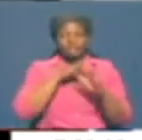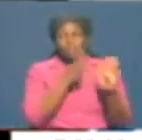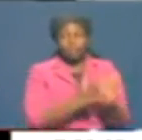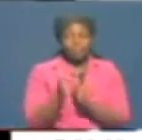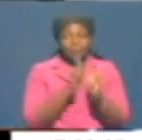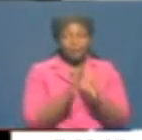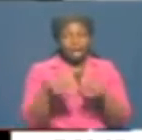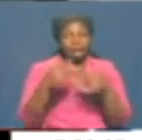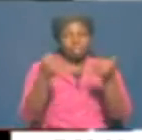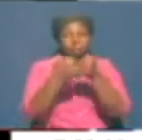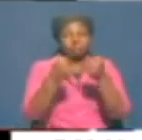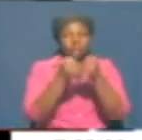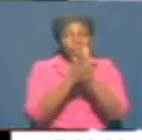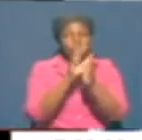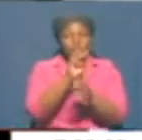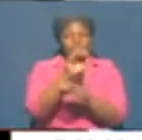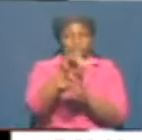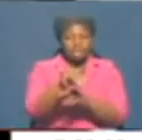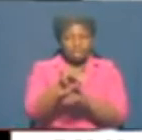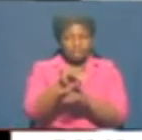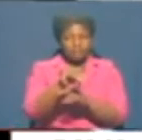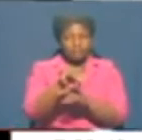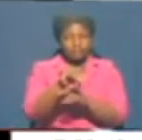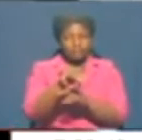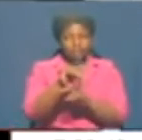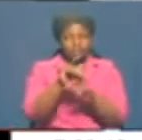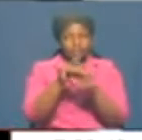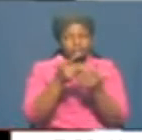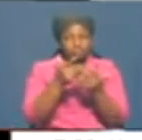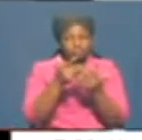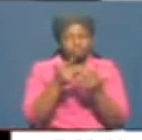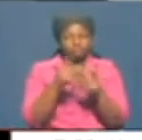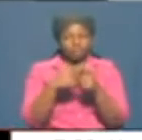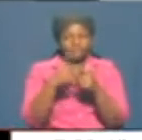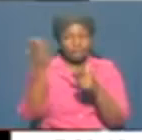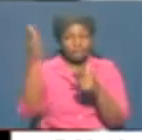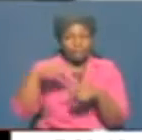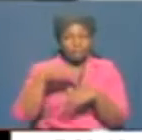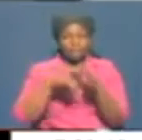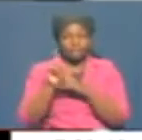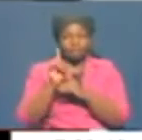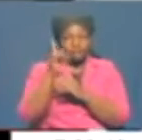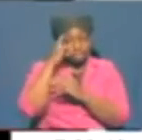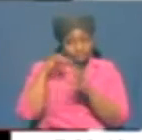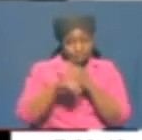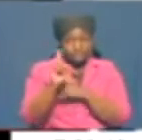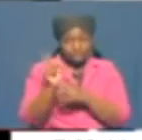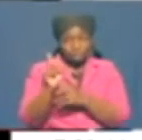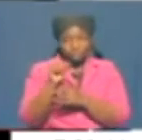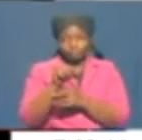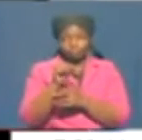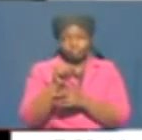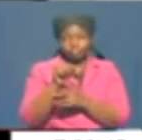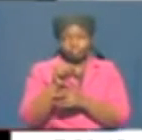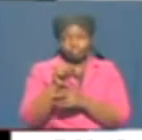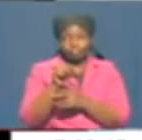Mali, because it's back to back, we go to Morocco, then they come back to Nairobi. And I think in Nairobi is another story